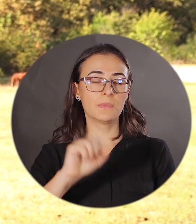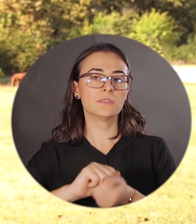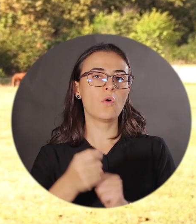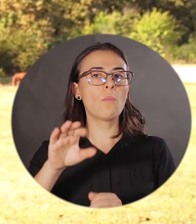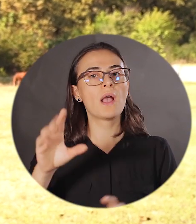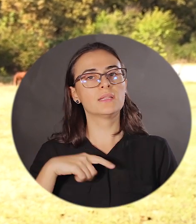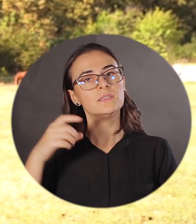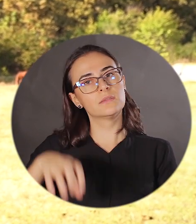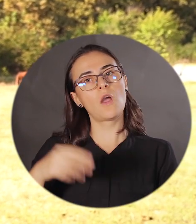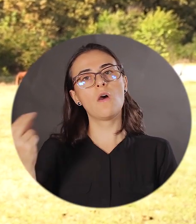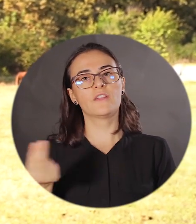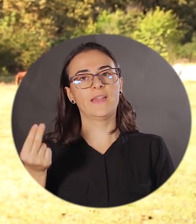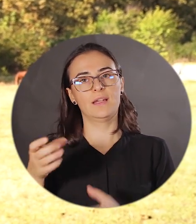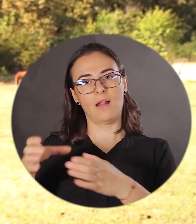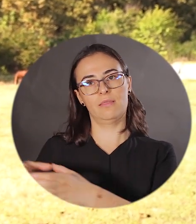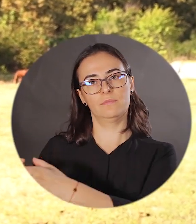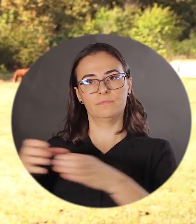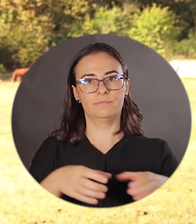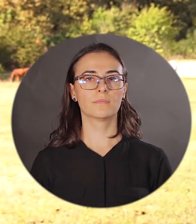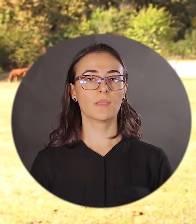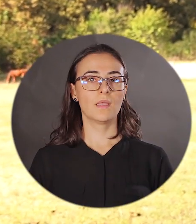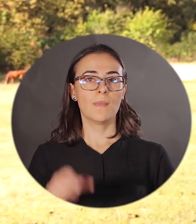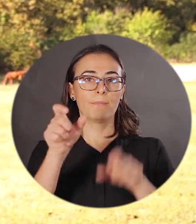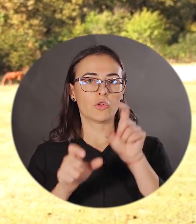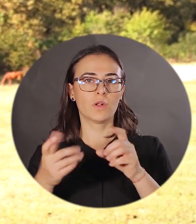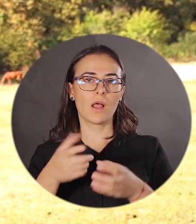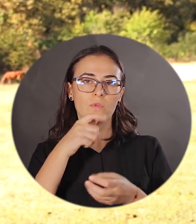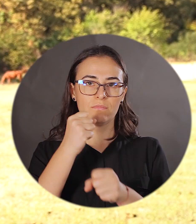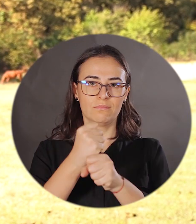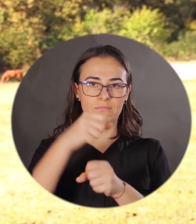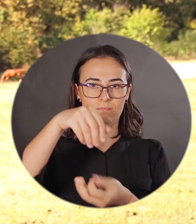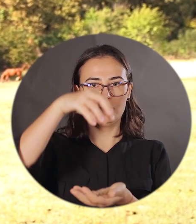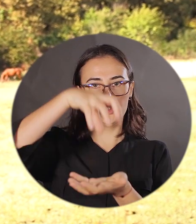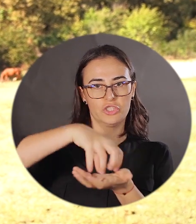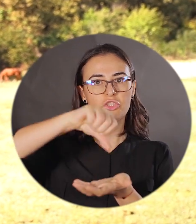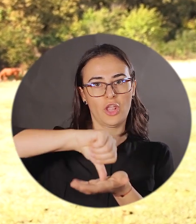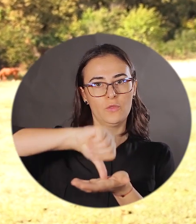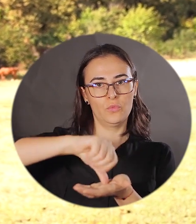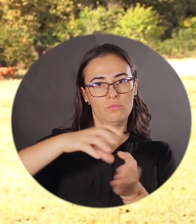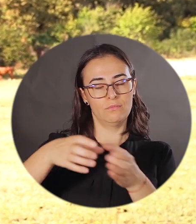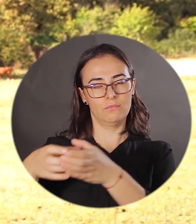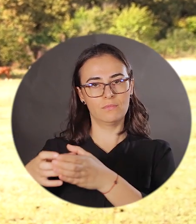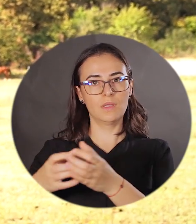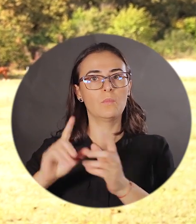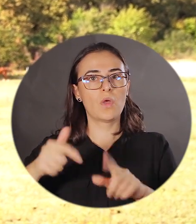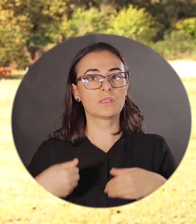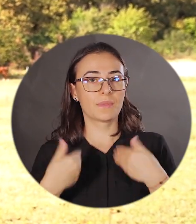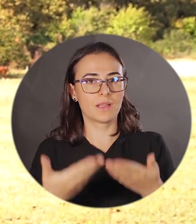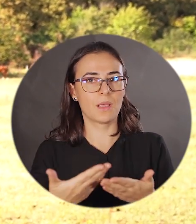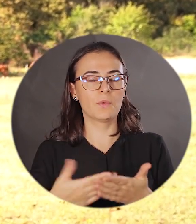într-un cămin de copii, decât să aleagă să-și plângă de milă sau să se simtă neiubiți, pot